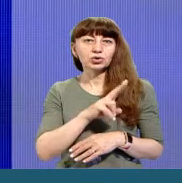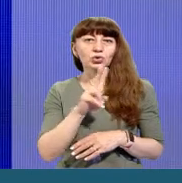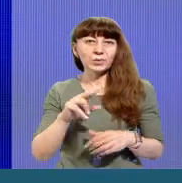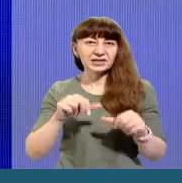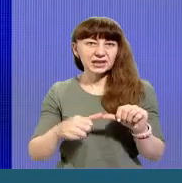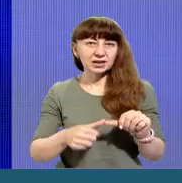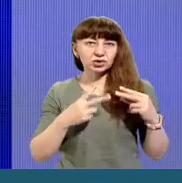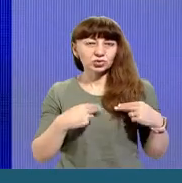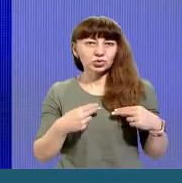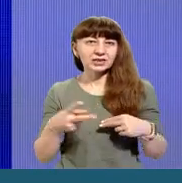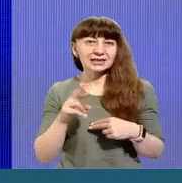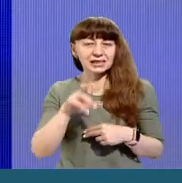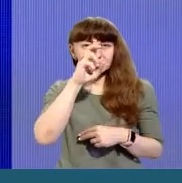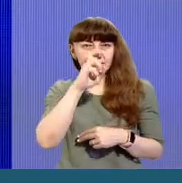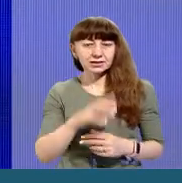туымыз бар,